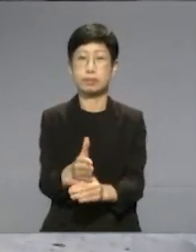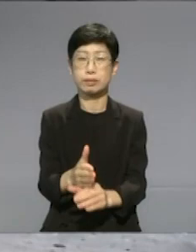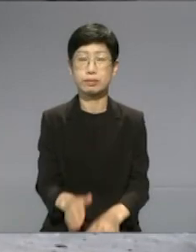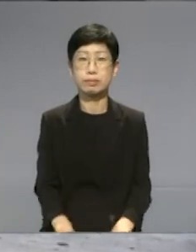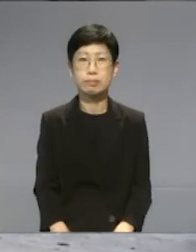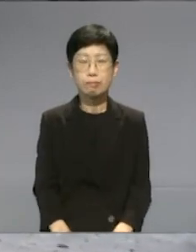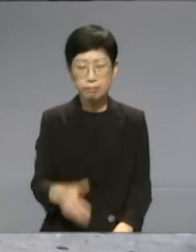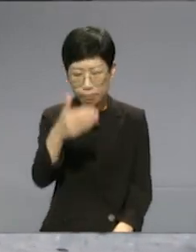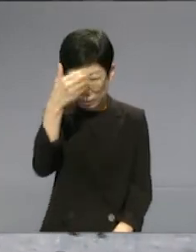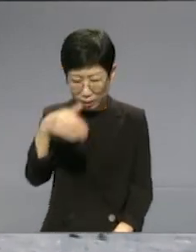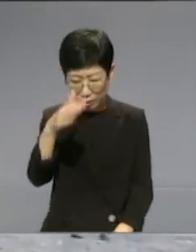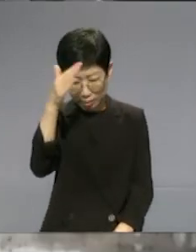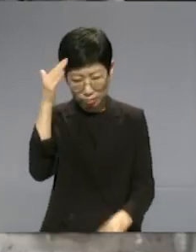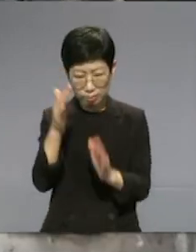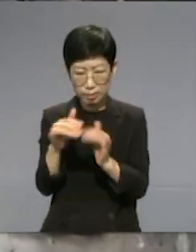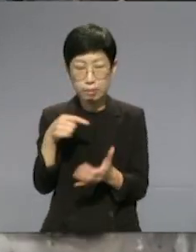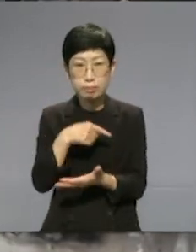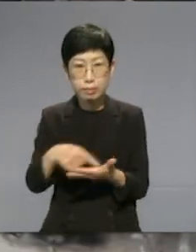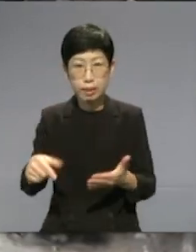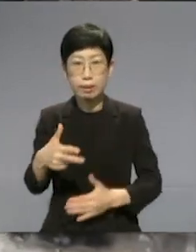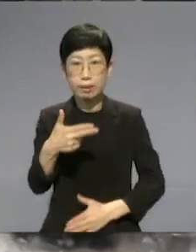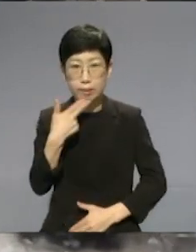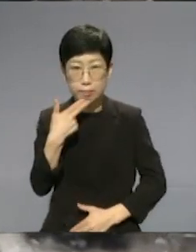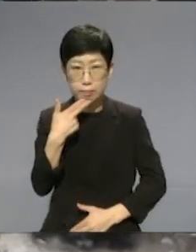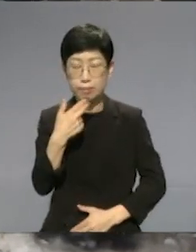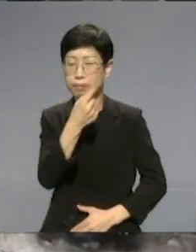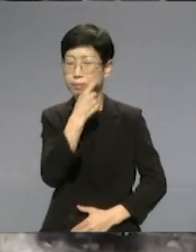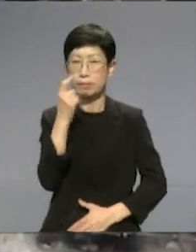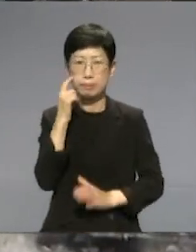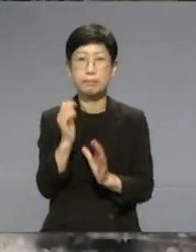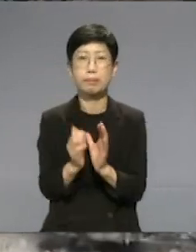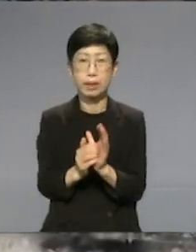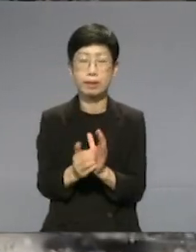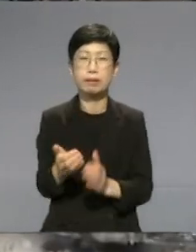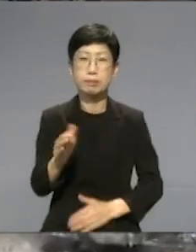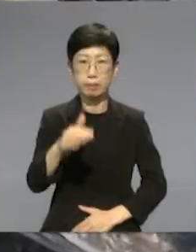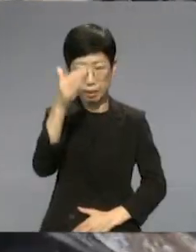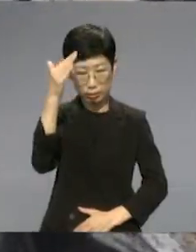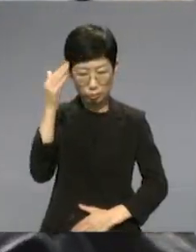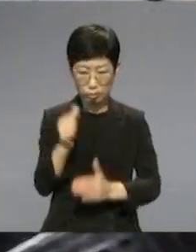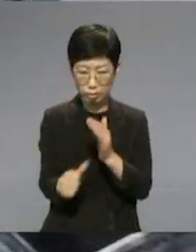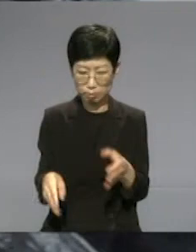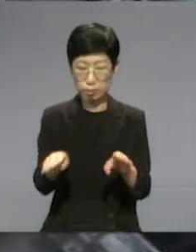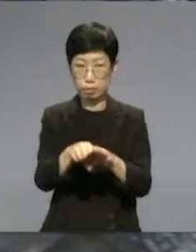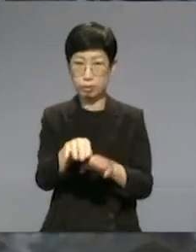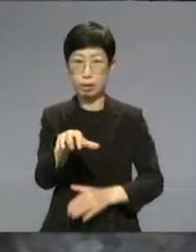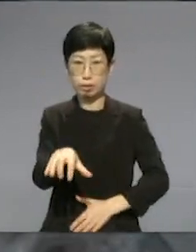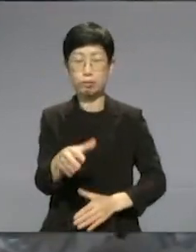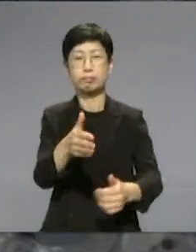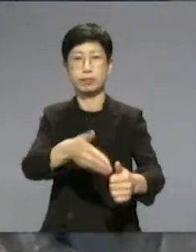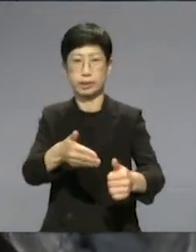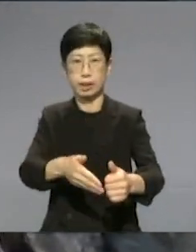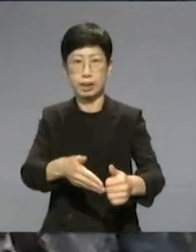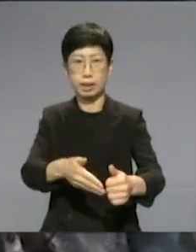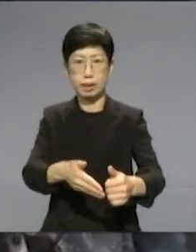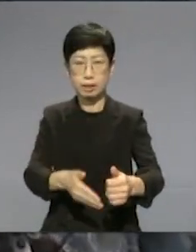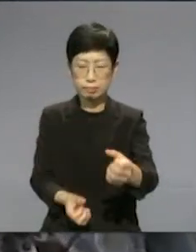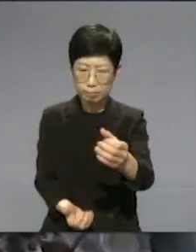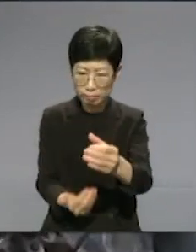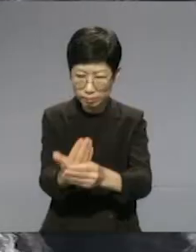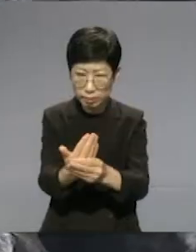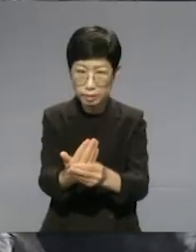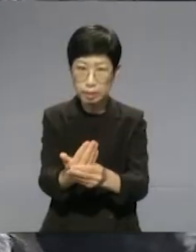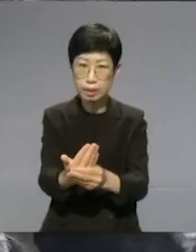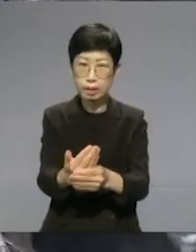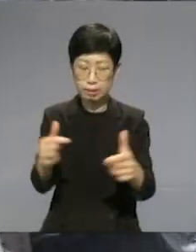있는데요. 다행히 한국인 피해는 없는 것으로 알려졌습니다. 하지만 한국 대사관은 소요 사태가 진정될 때까지